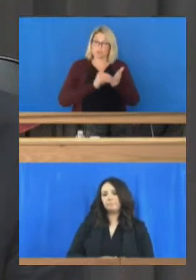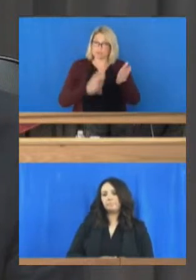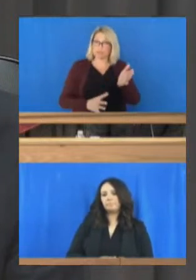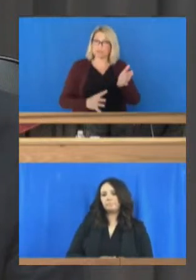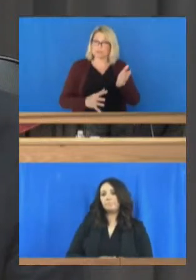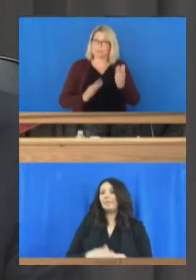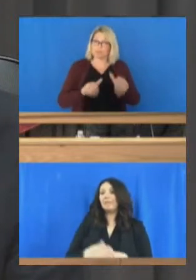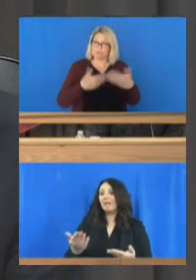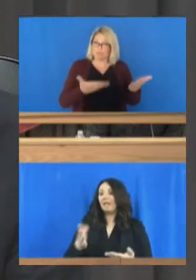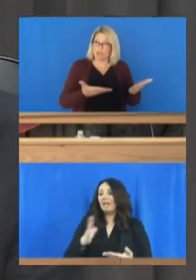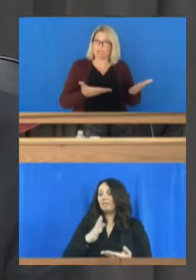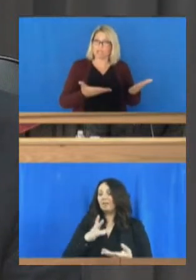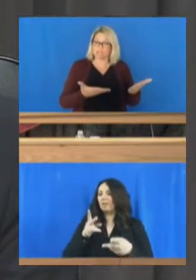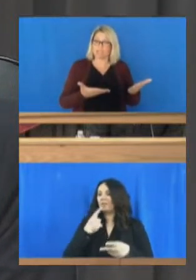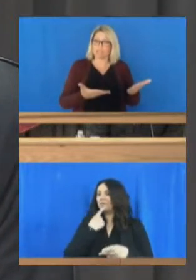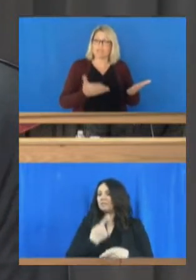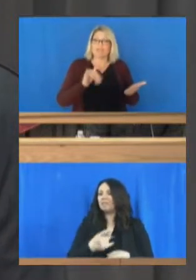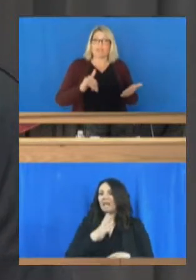Merci.